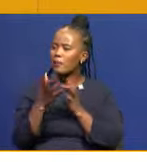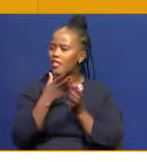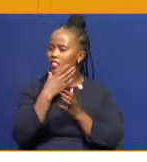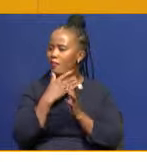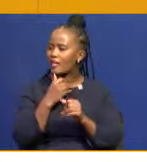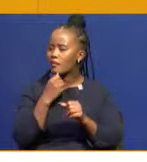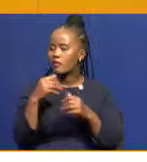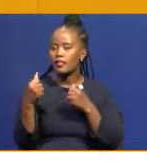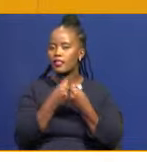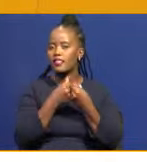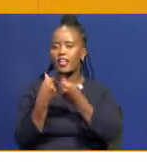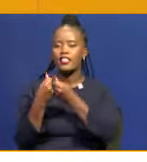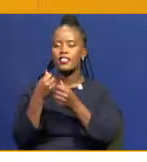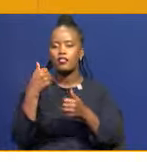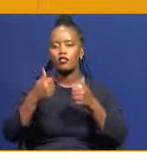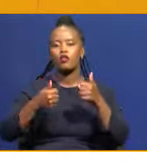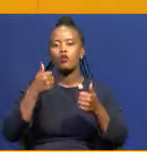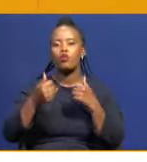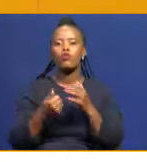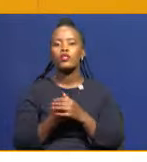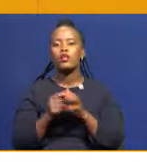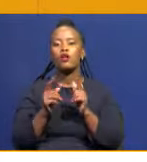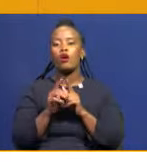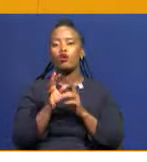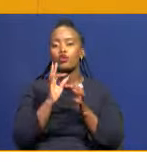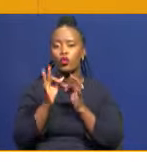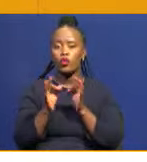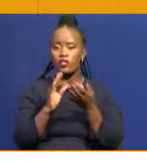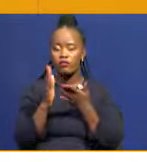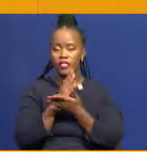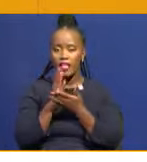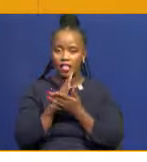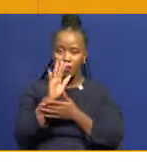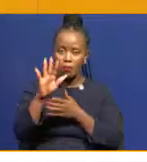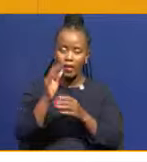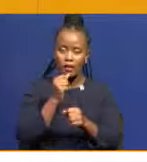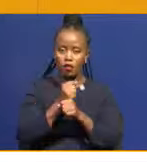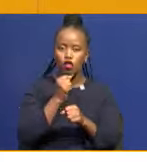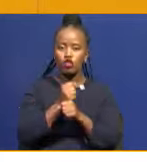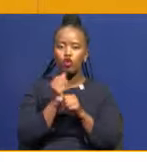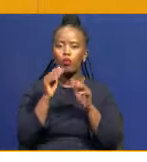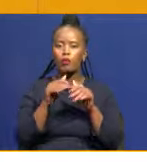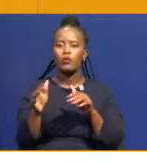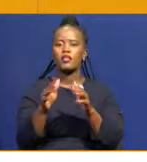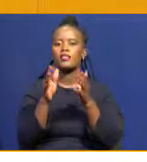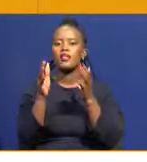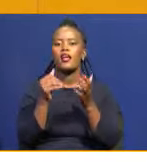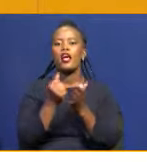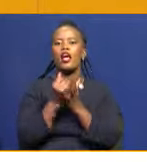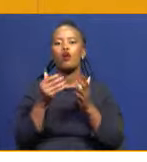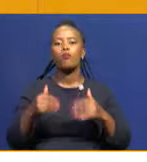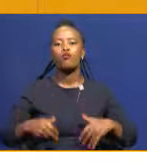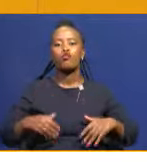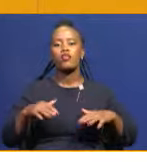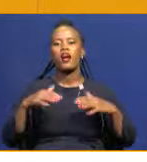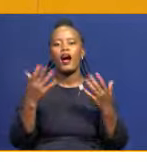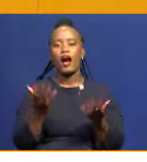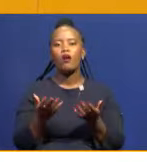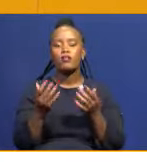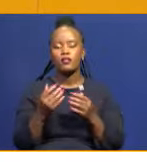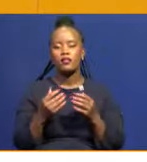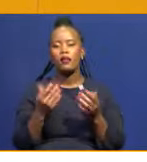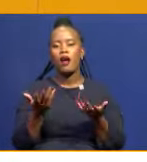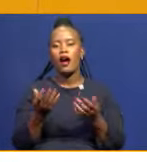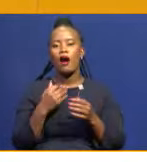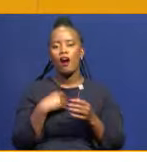pale nje, na je kama katika sekta yake ama ile nafasi yake ya kibiashara wameweza kusaidia vipi vijana, wameweza kushirikiana vipi